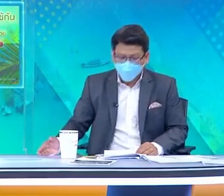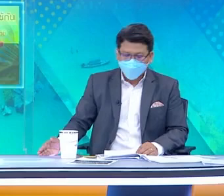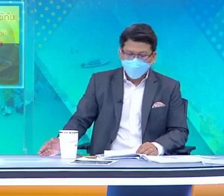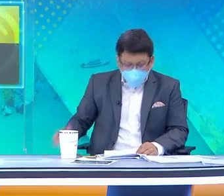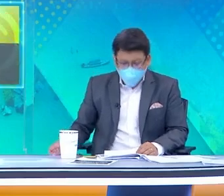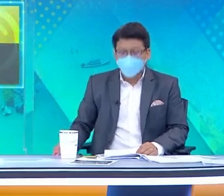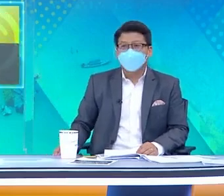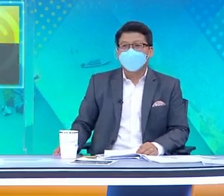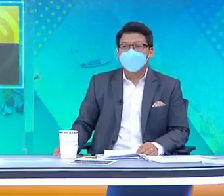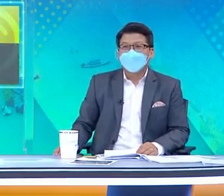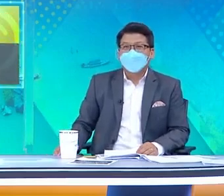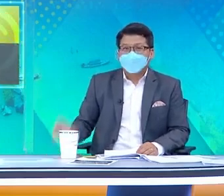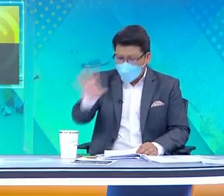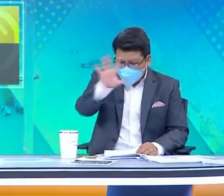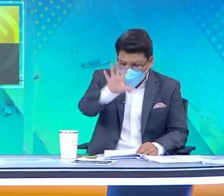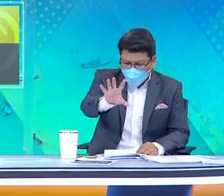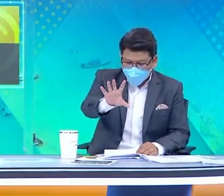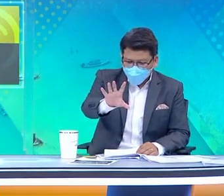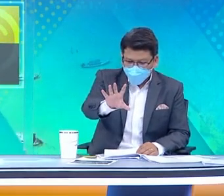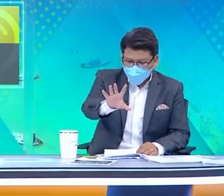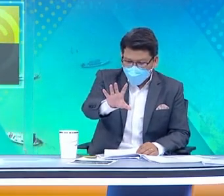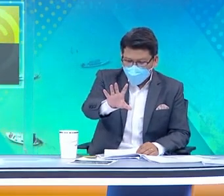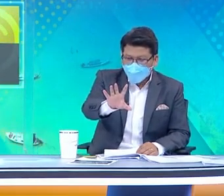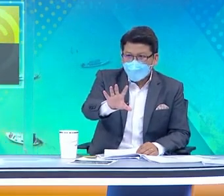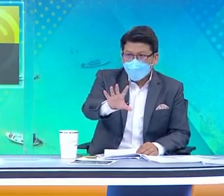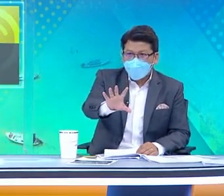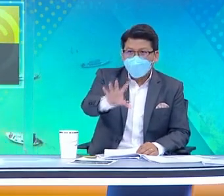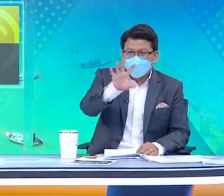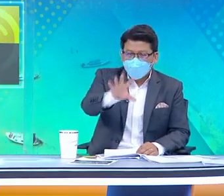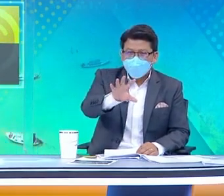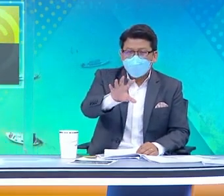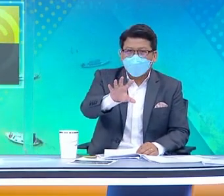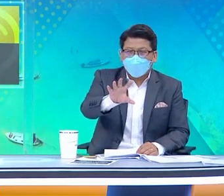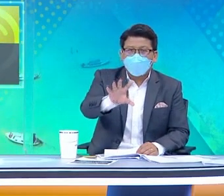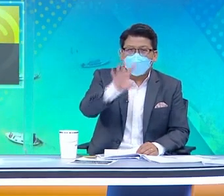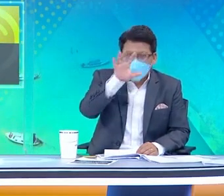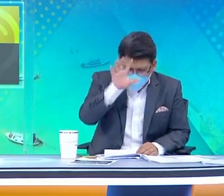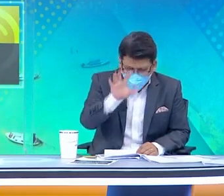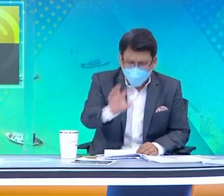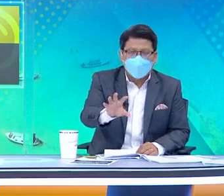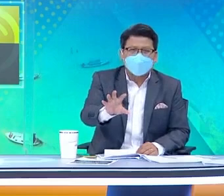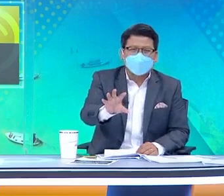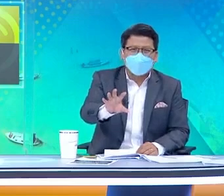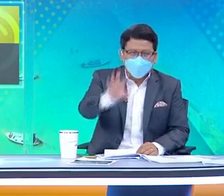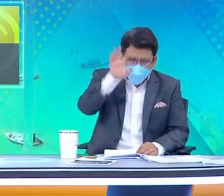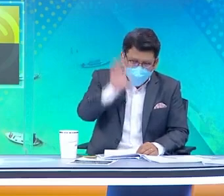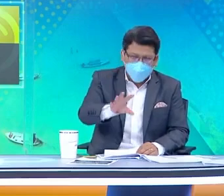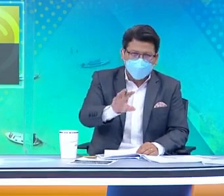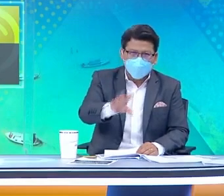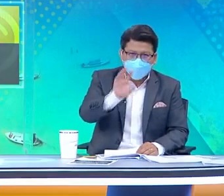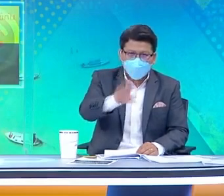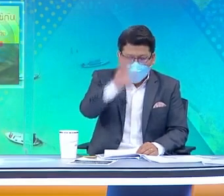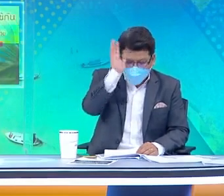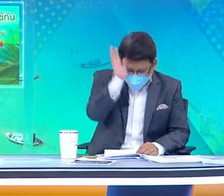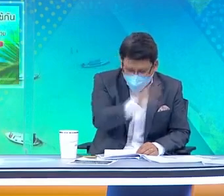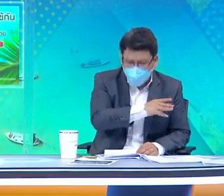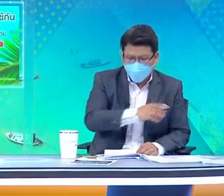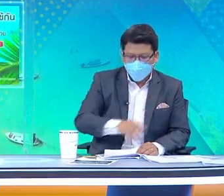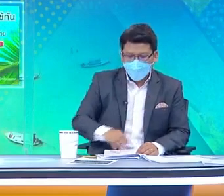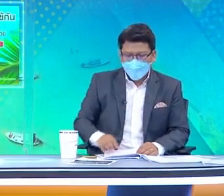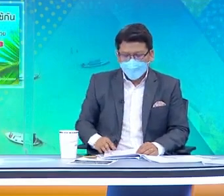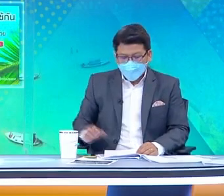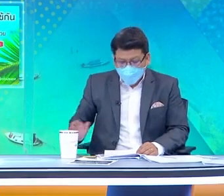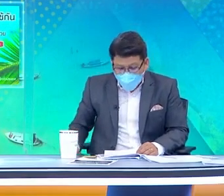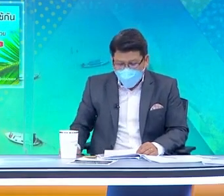รักกันไม่ใช่สามปอนะมีมิติของคนที่มีบทบาททางการเมืองมีบารมีมีอำนาจ